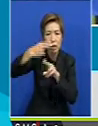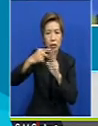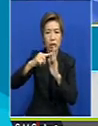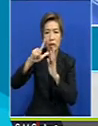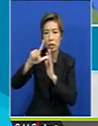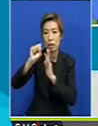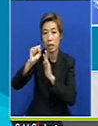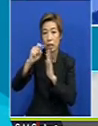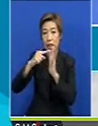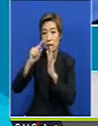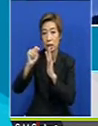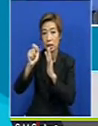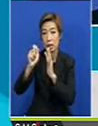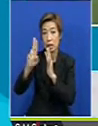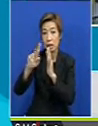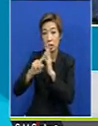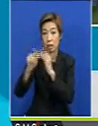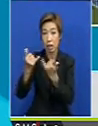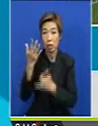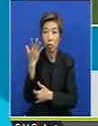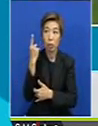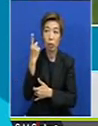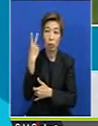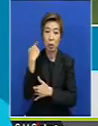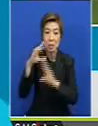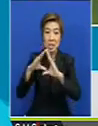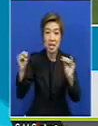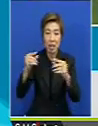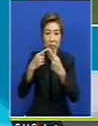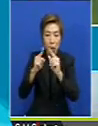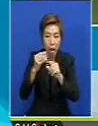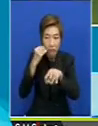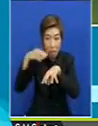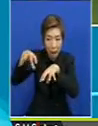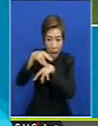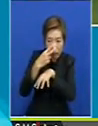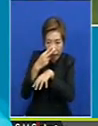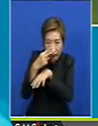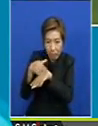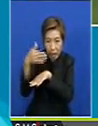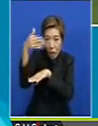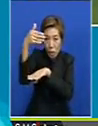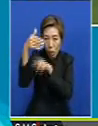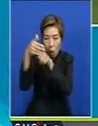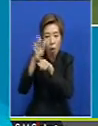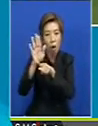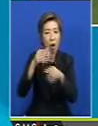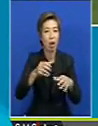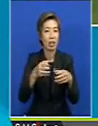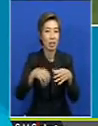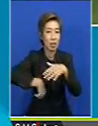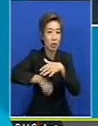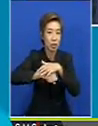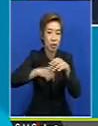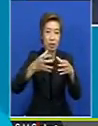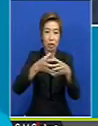ๆนะครับช่วงวันสองวันนี้ยังเงียบๆอยู่แต่ว่าตามบ้านเดิมก็จะมีธงมีตาสโมสรเลสเตอร์แปะอยู่ตามกระจ